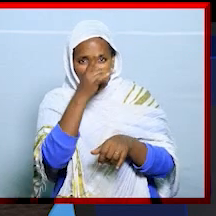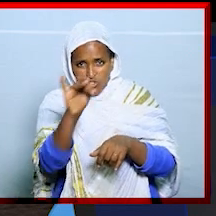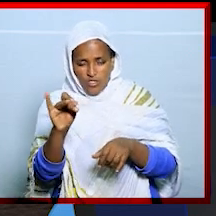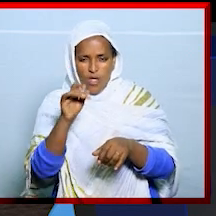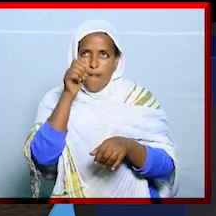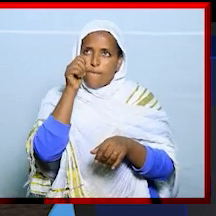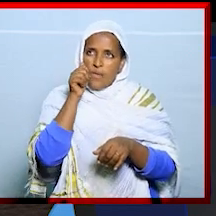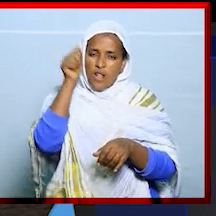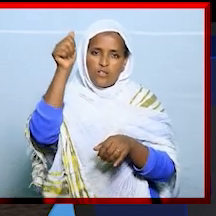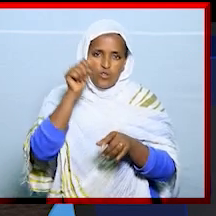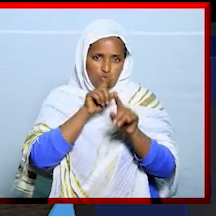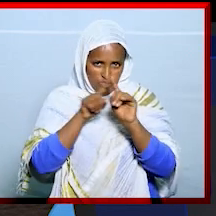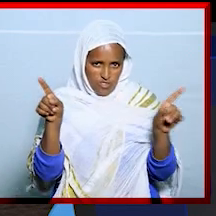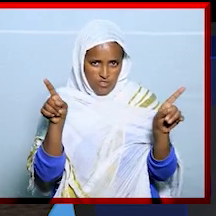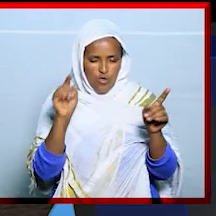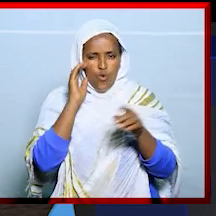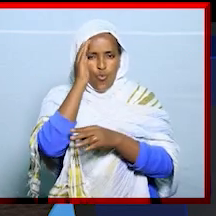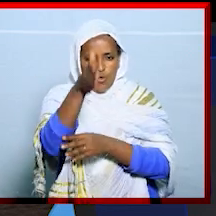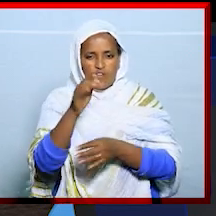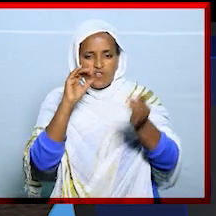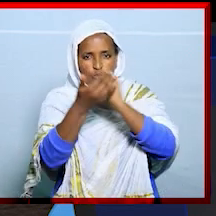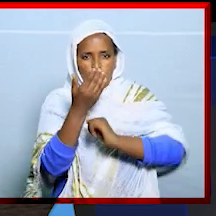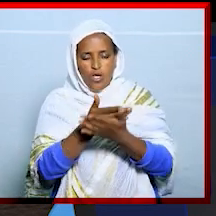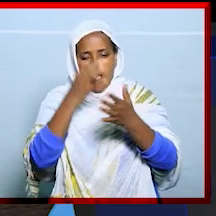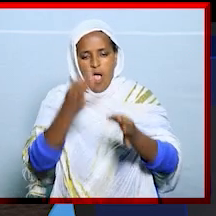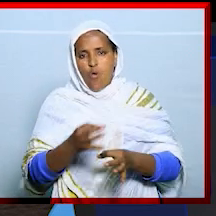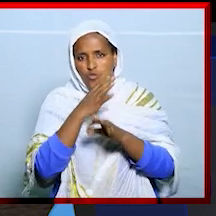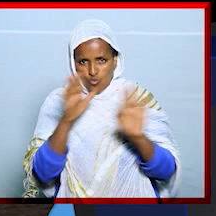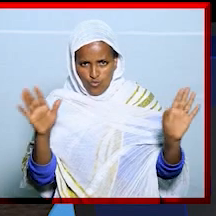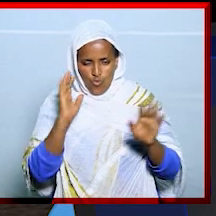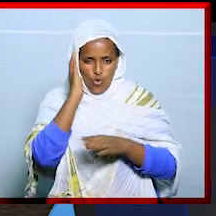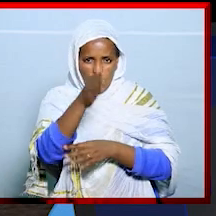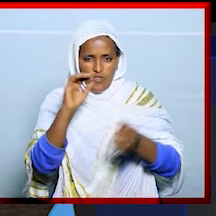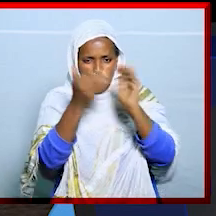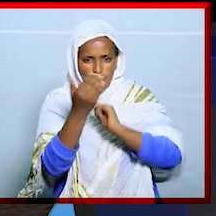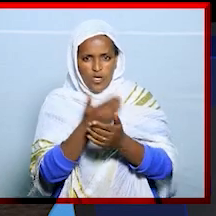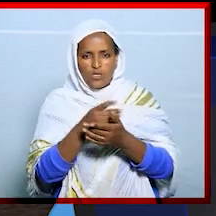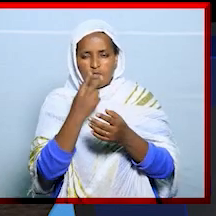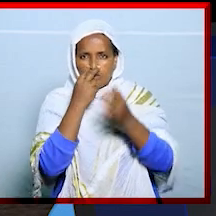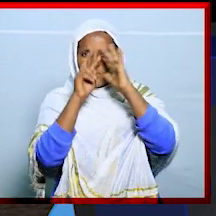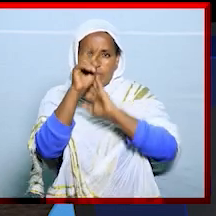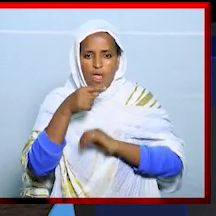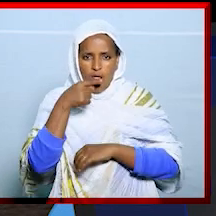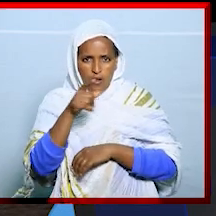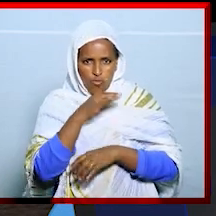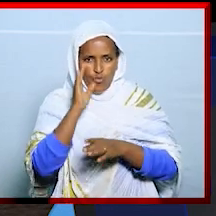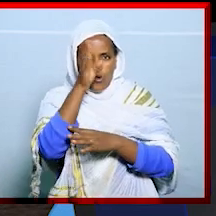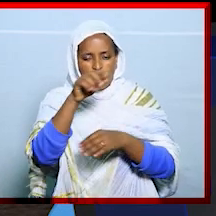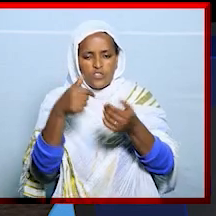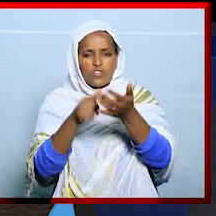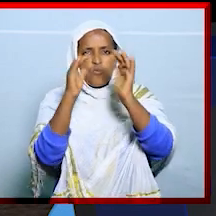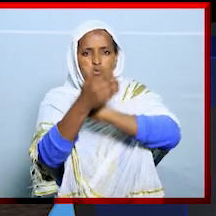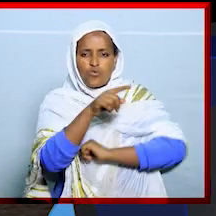ያገለግላሉ እንጂ በራሳቸው ግን ወደፊት የሚሆነውን ነገር አይወስኑም፣ ወደፊት የሚሆነውን ነገር አይተነብዩም።